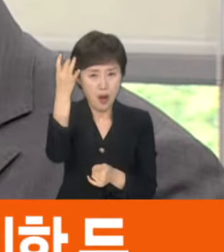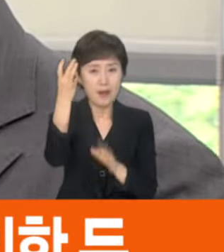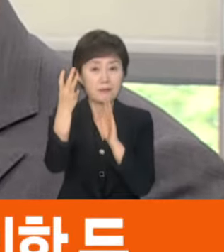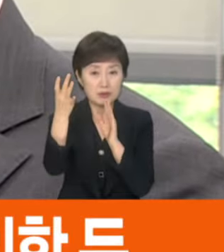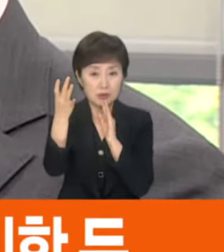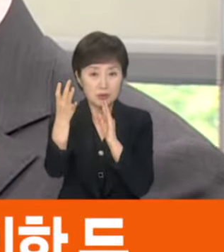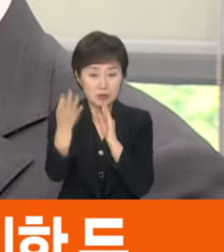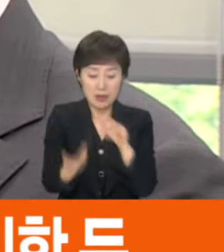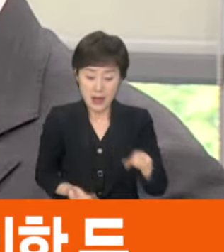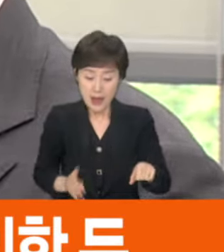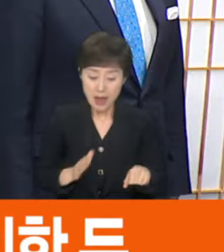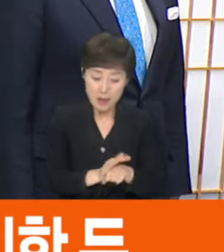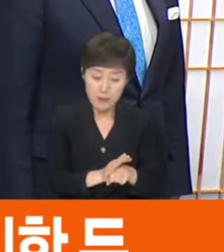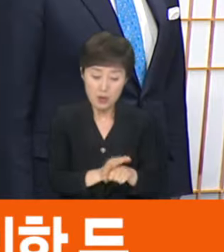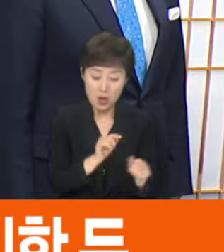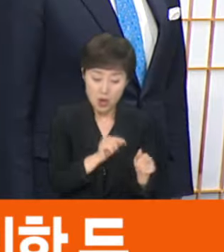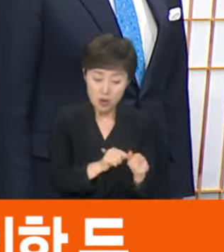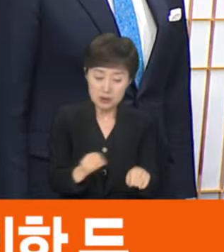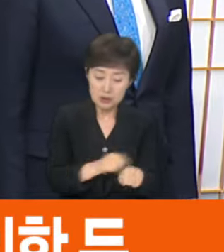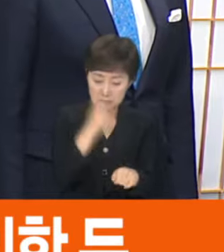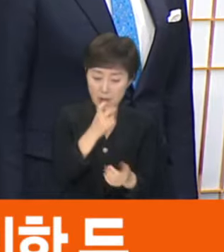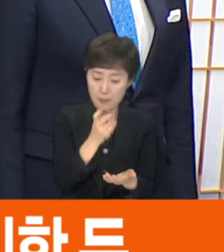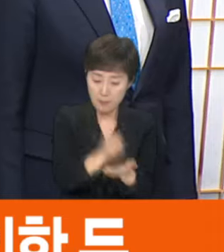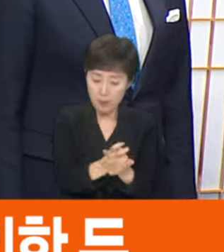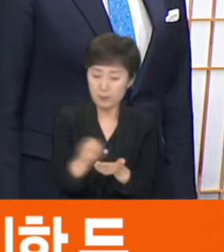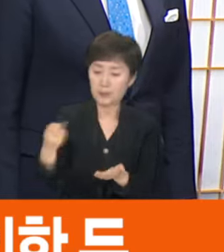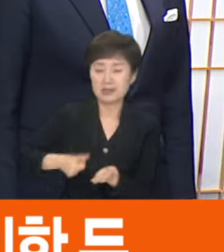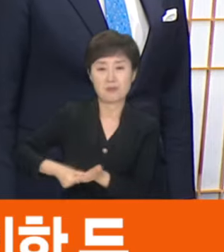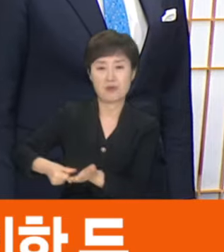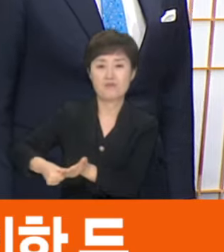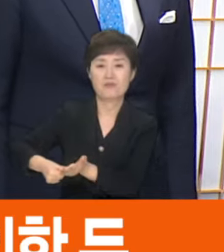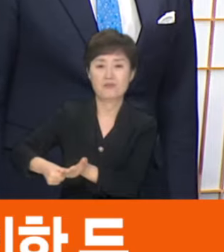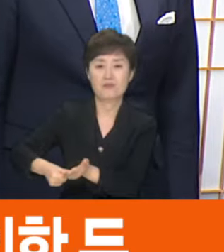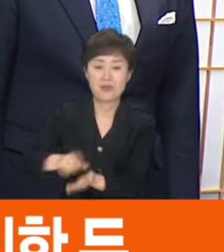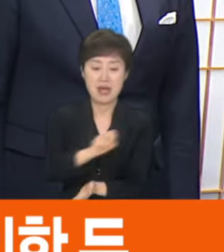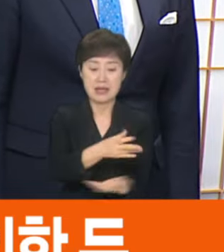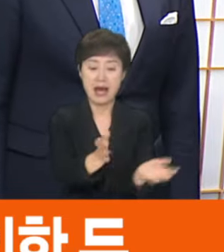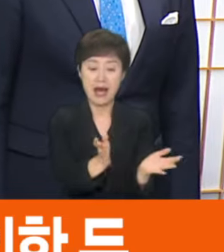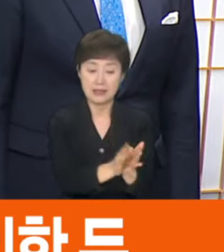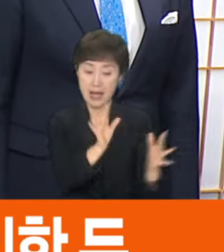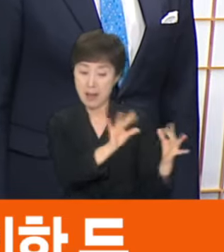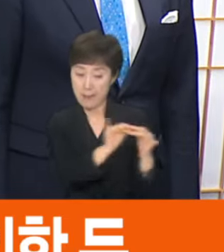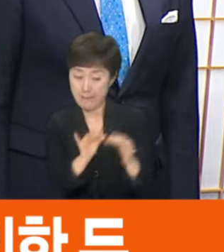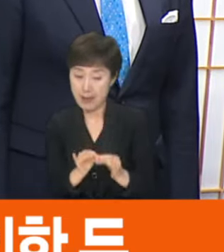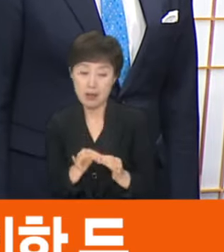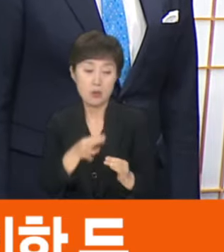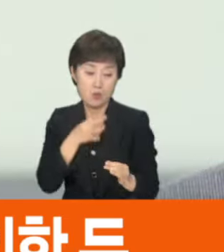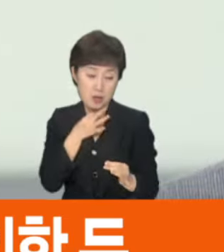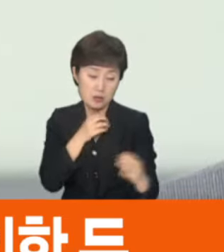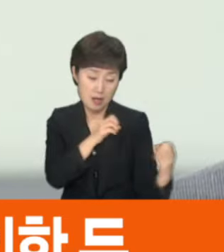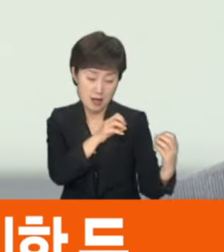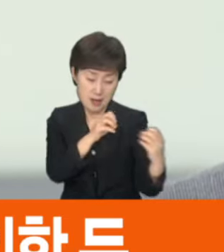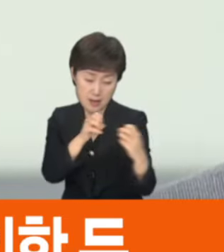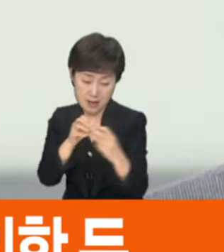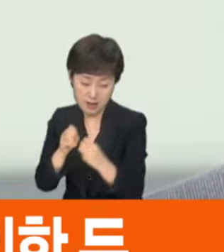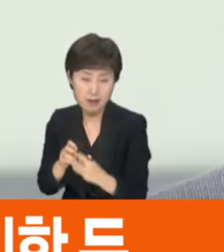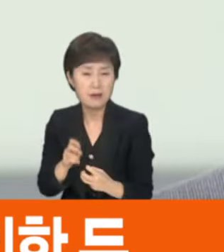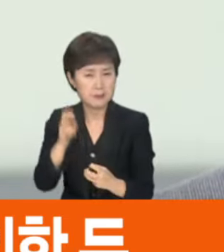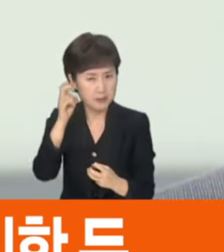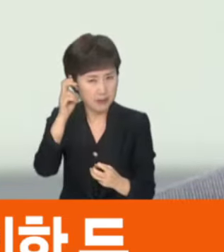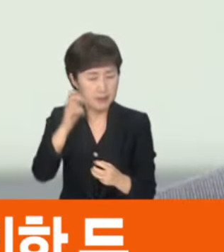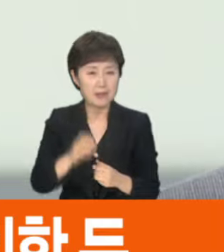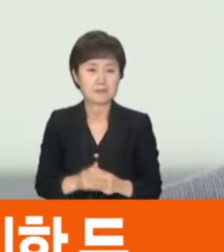하지만 해병특검법 재표 결과 차기 국회에서 범야권 중점 법안들에 대한 공조 문제를 논의할 걸로 보여